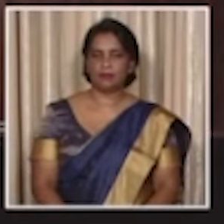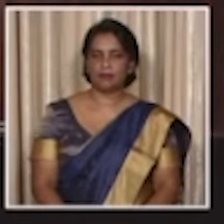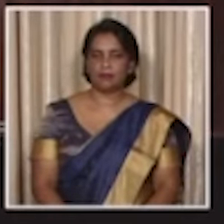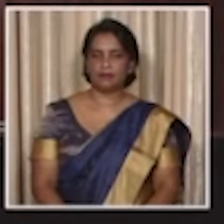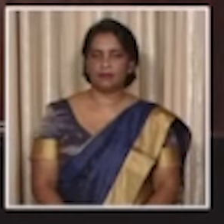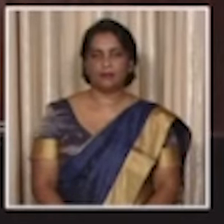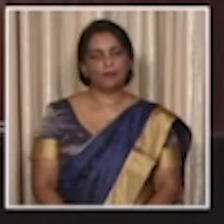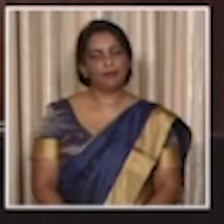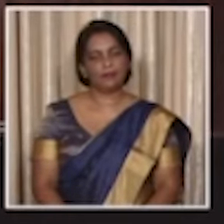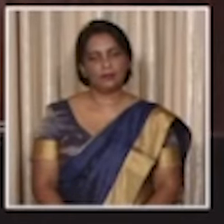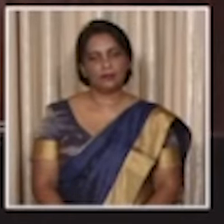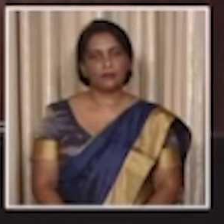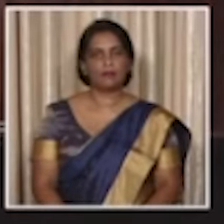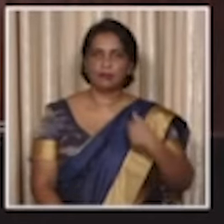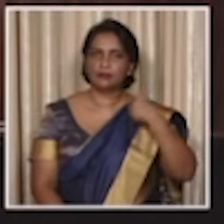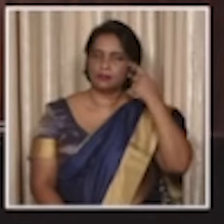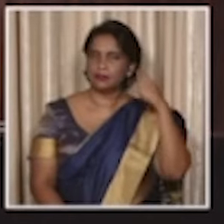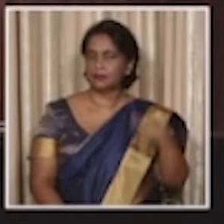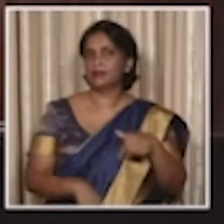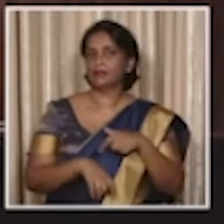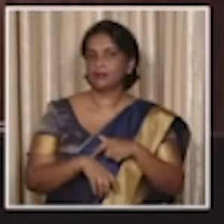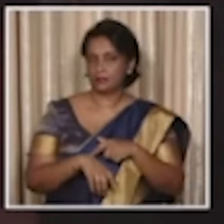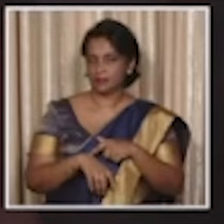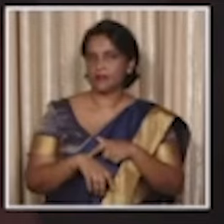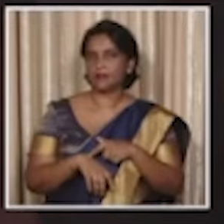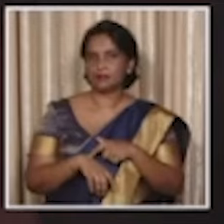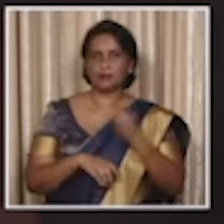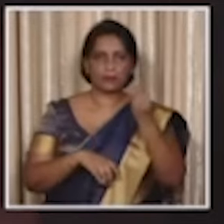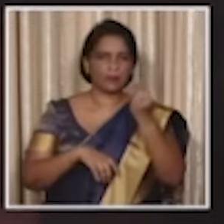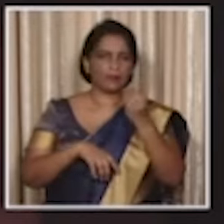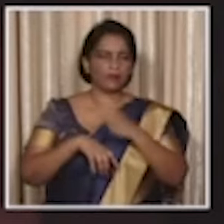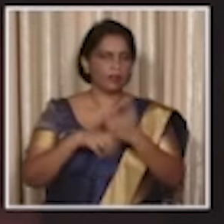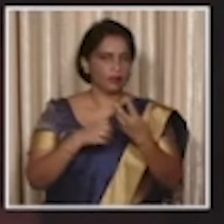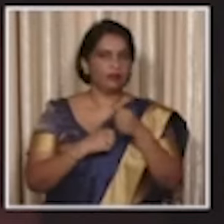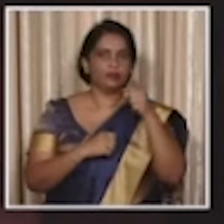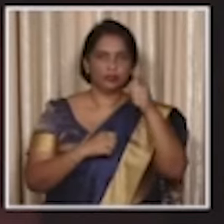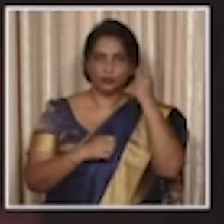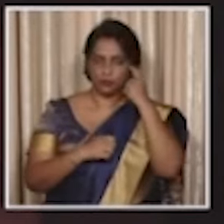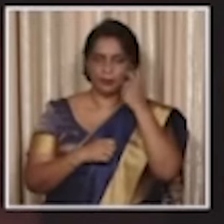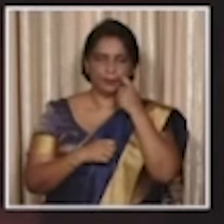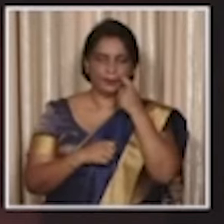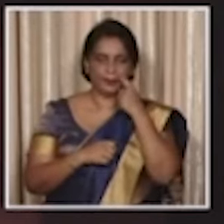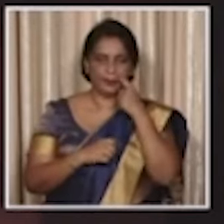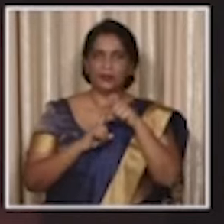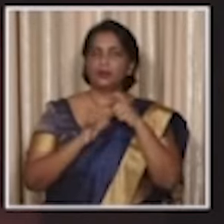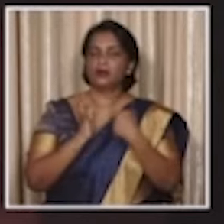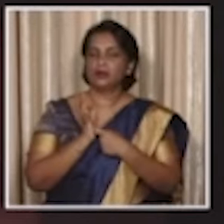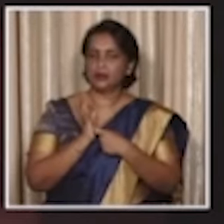විපක්ෂ නැගතුමා. මම හිතනවා මේ වෙලාවේ පොඩි අවස්ථාවක් ගන්නවා. ඔබතුමා දන්න ඇති අපේ